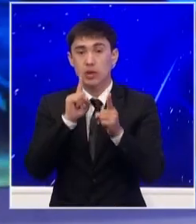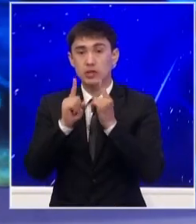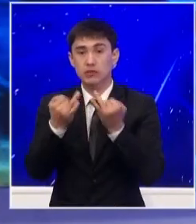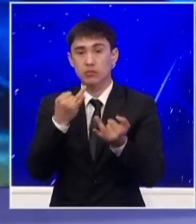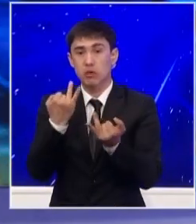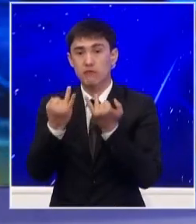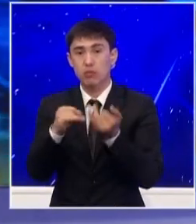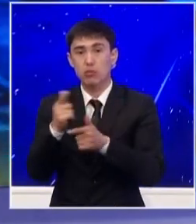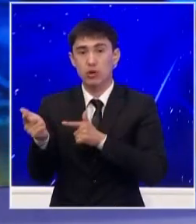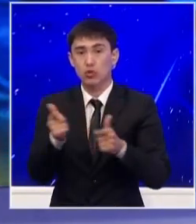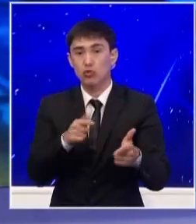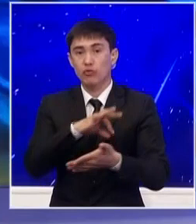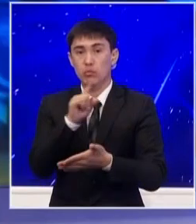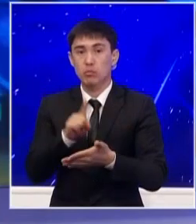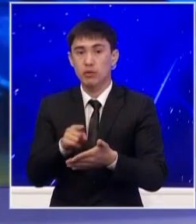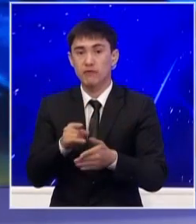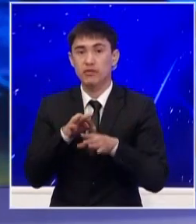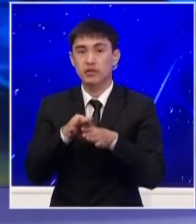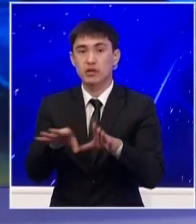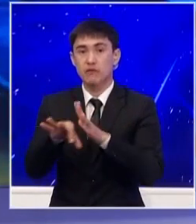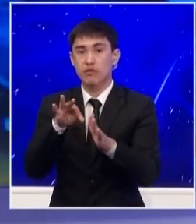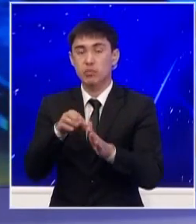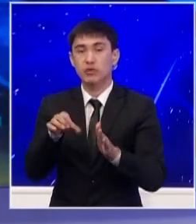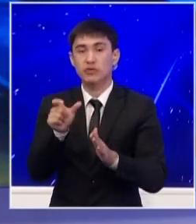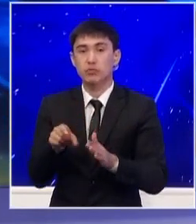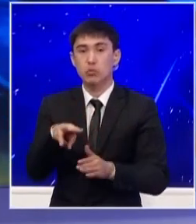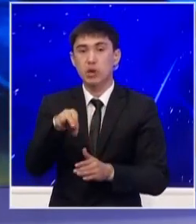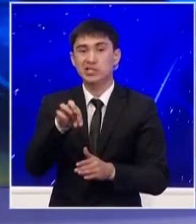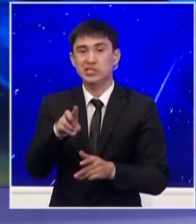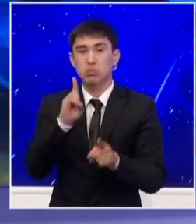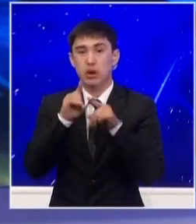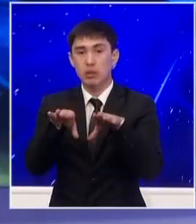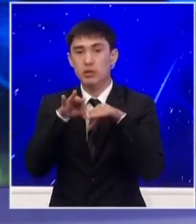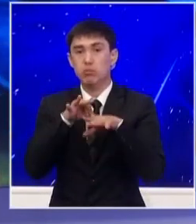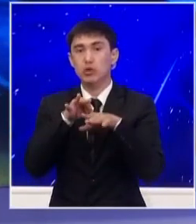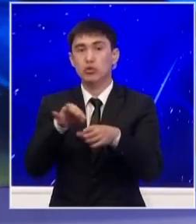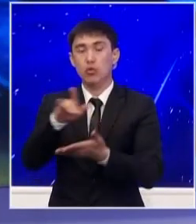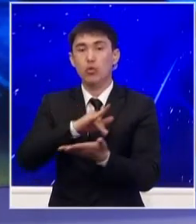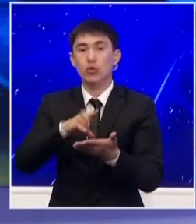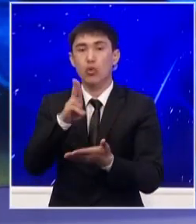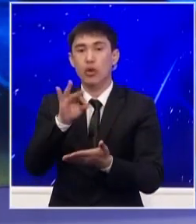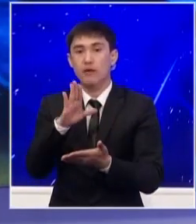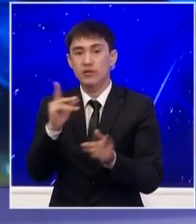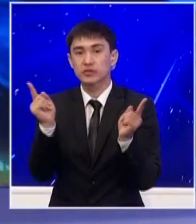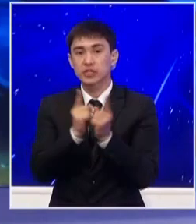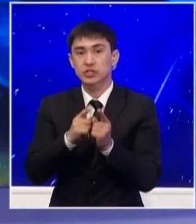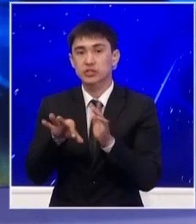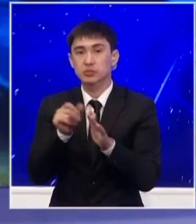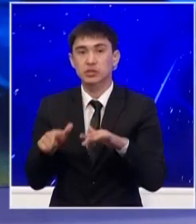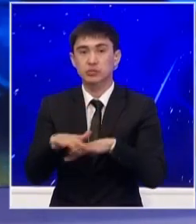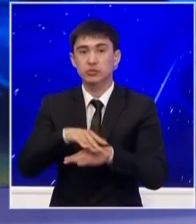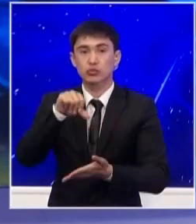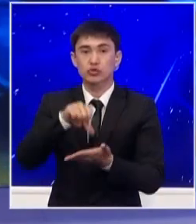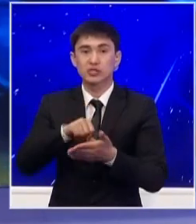Семинар-совещание по вопросам подготовки и проведения внеочередных выборов депутатов Мажилиса парламента прошло в городе Кунаев. На встрече с избирателями